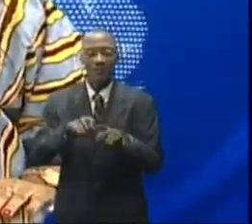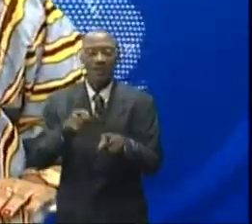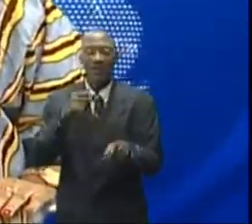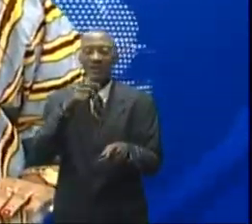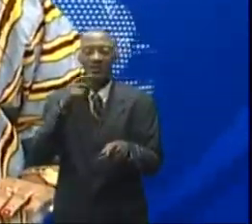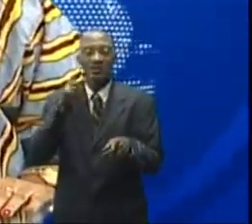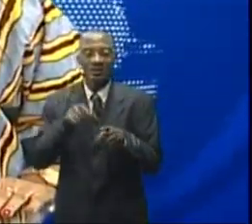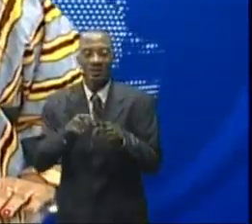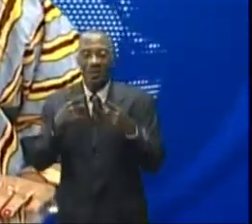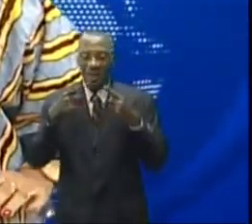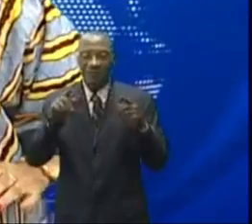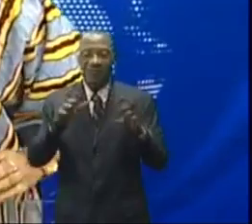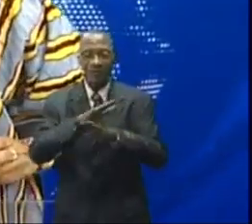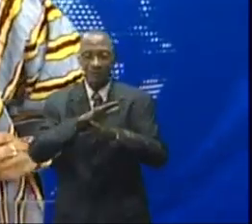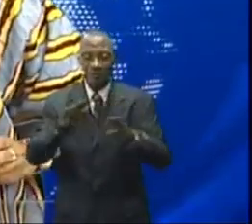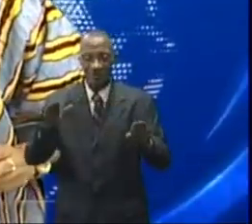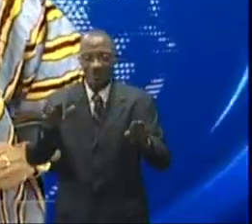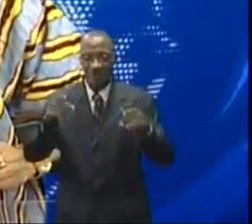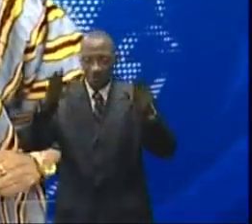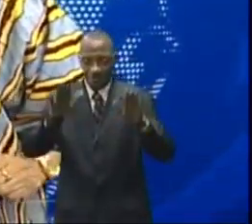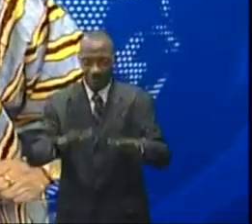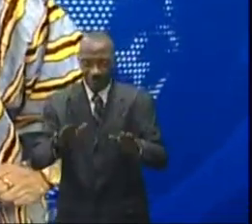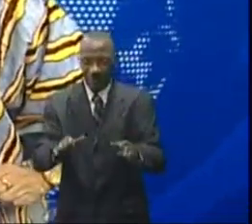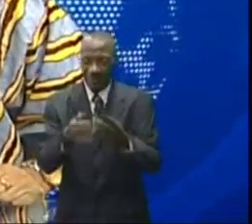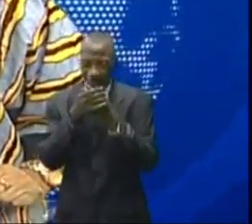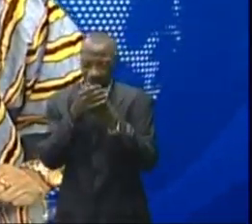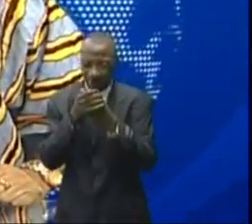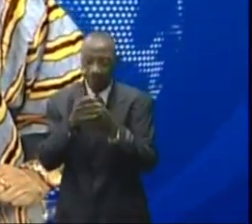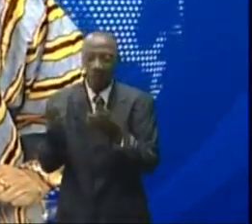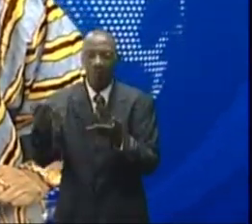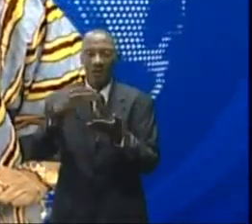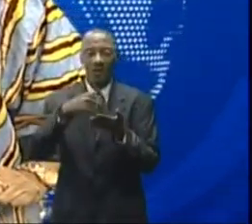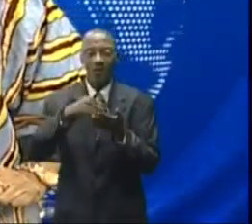votre fidélité. Merci à l'équipe technique. 20h,